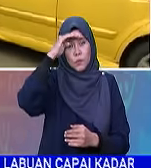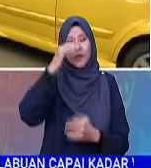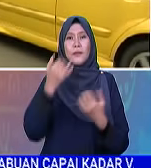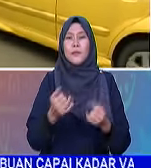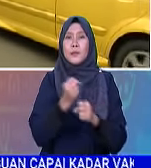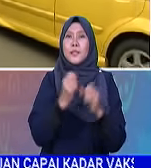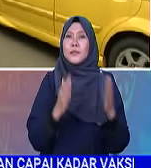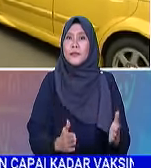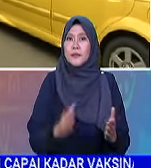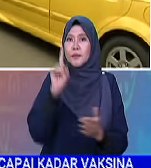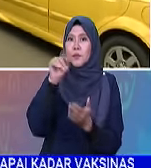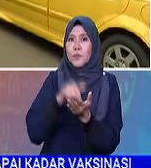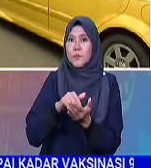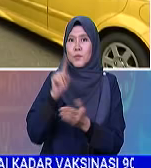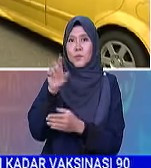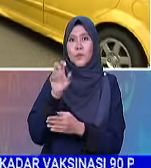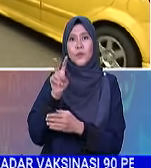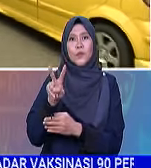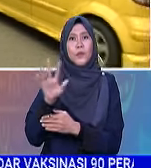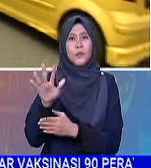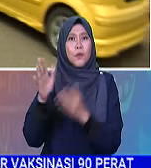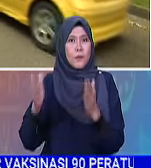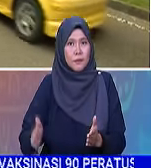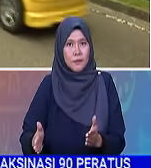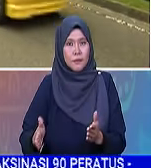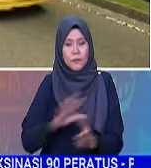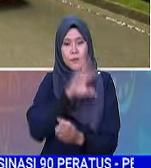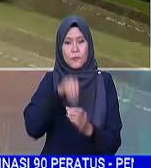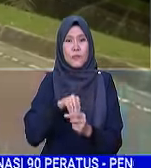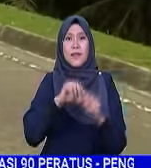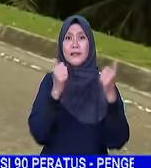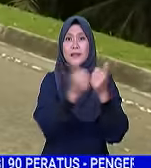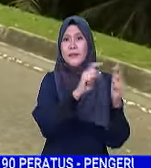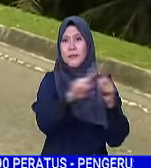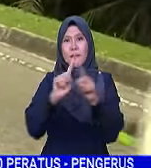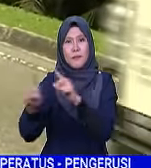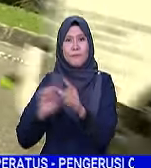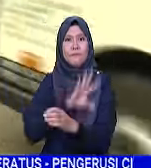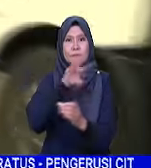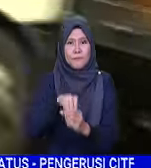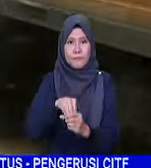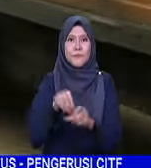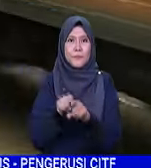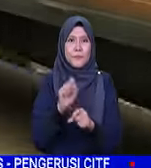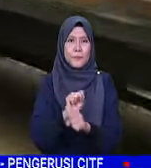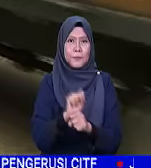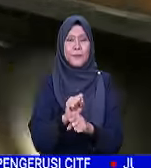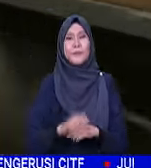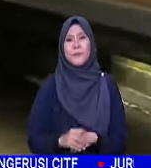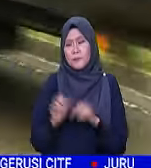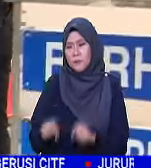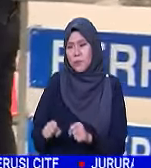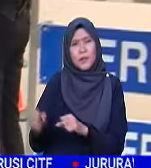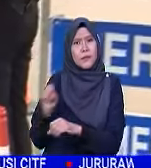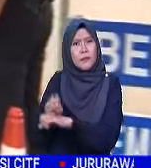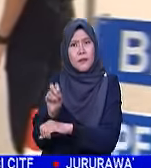kekuatan petugas 1,125 petugas melibatkan semua agensi dan jabatan. Okay, mungkin tuan ada sedikit nasihat untuk mereka